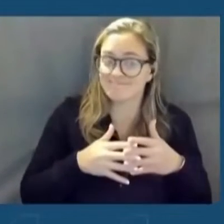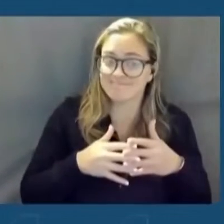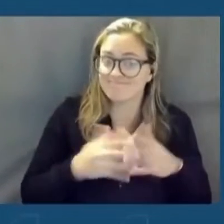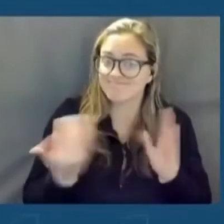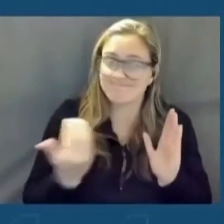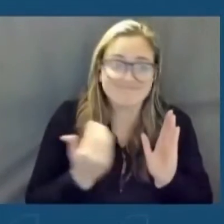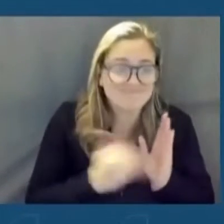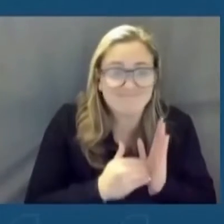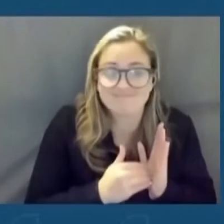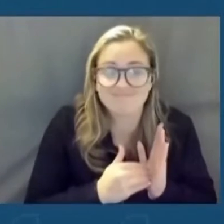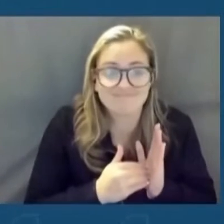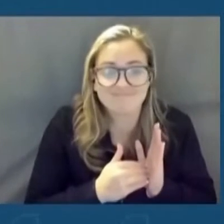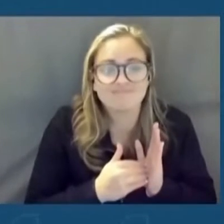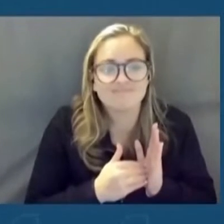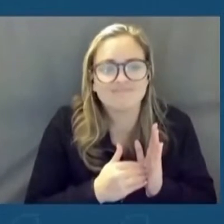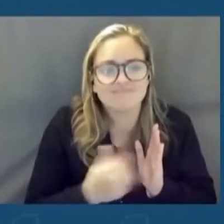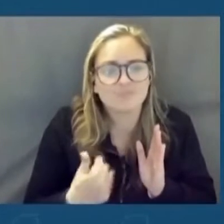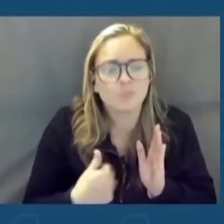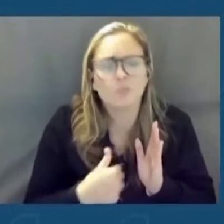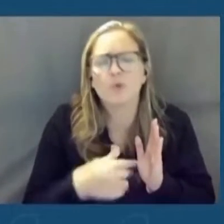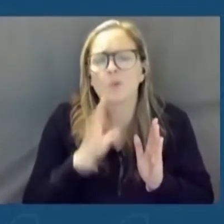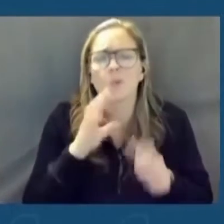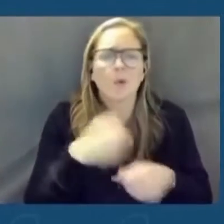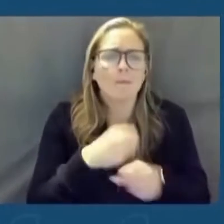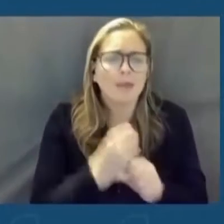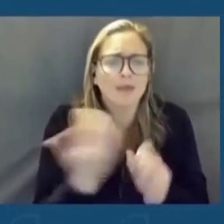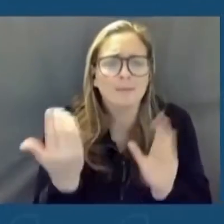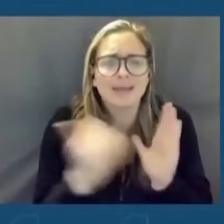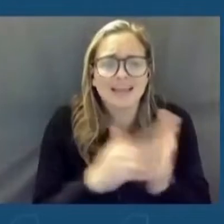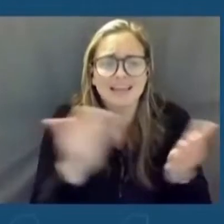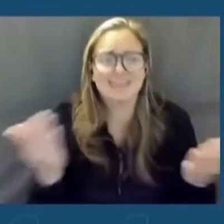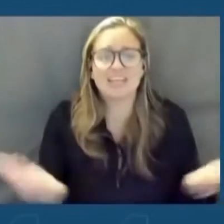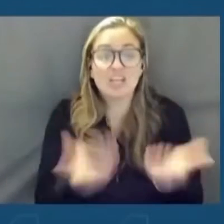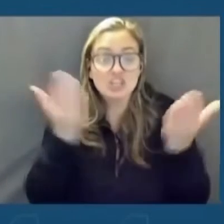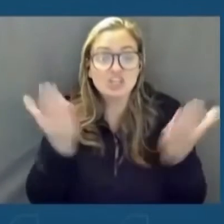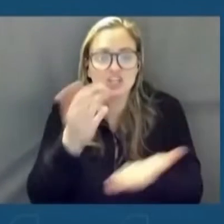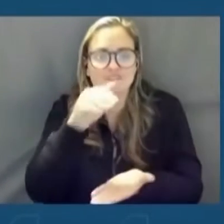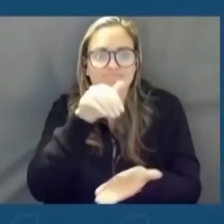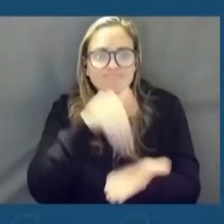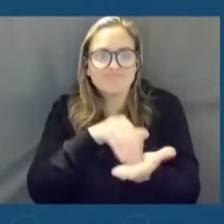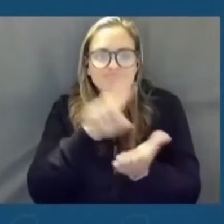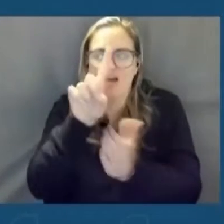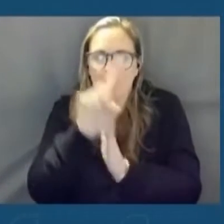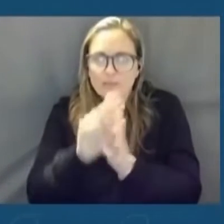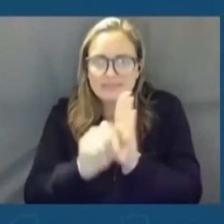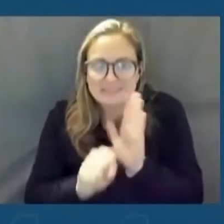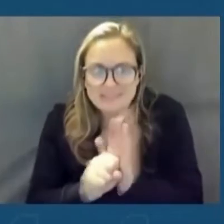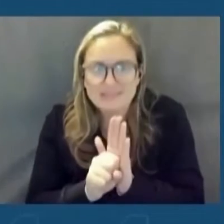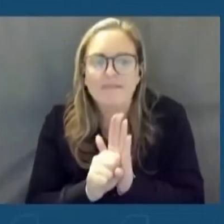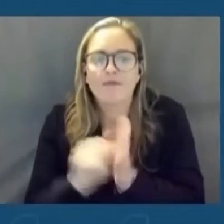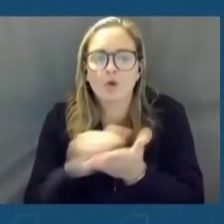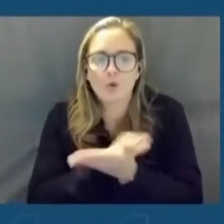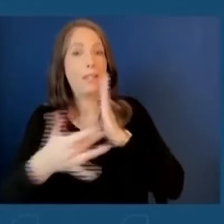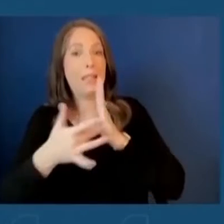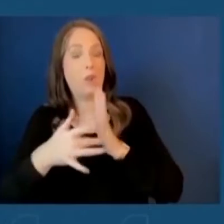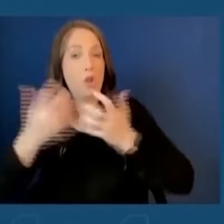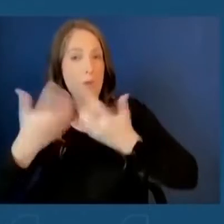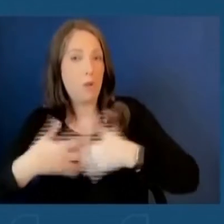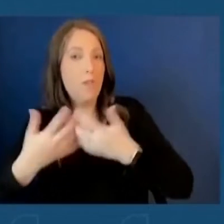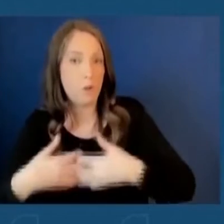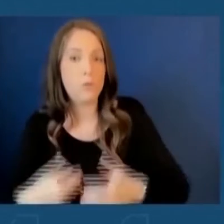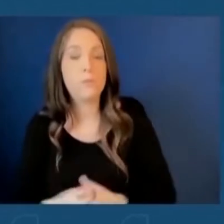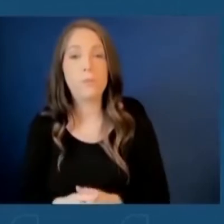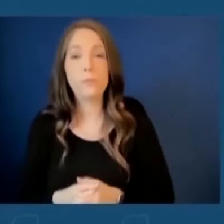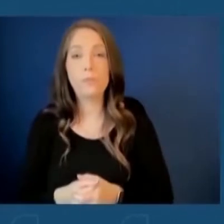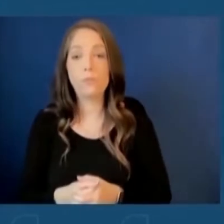造工厂，预计将在纽约创造将近50,000个就业岗位，计划在本世纪末前投资200亿美元。 So